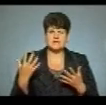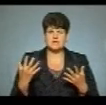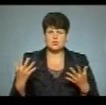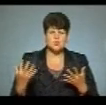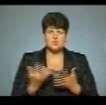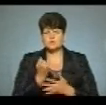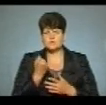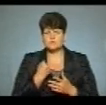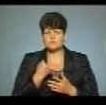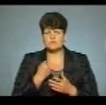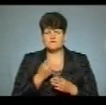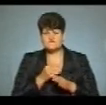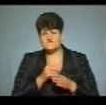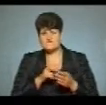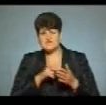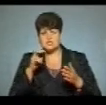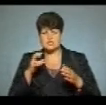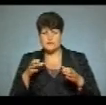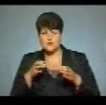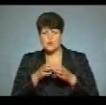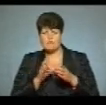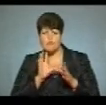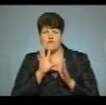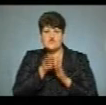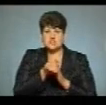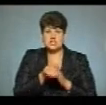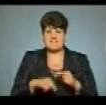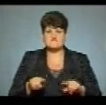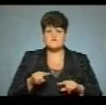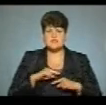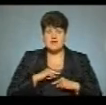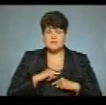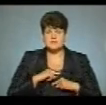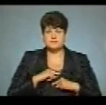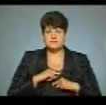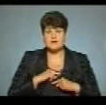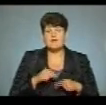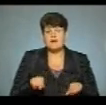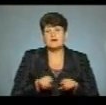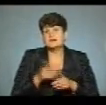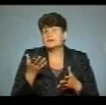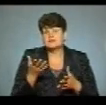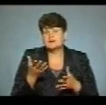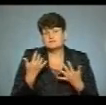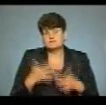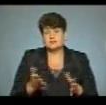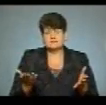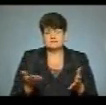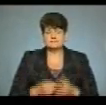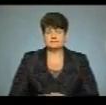ми вийшли з групи, далі пройшли у фінал, а там вже фортуна була на нашій